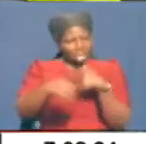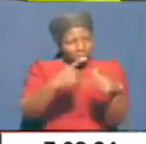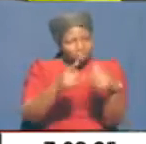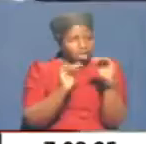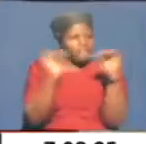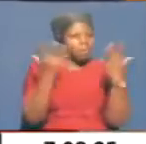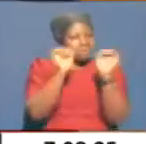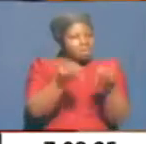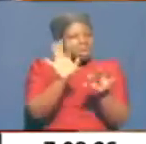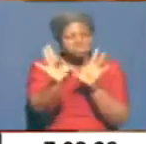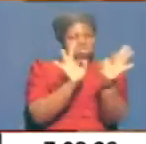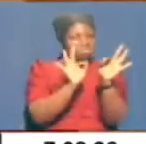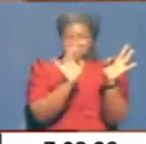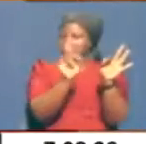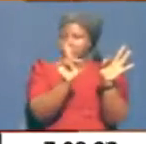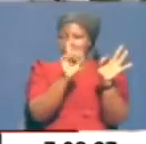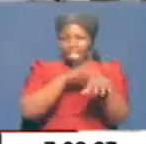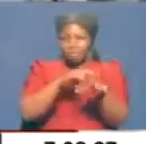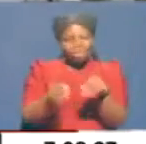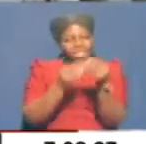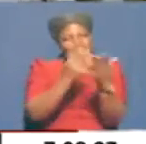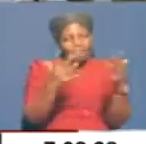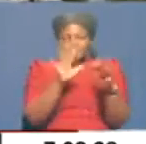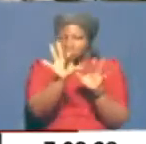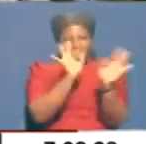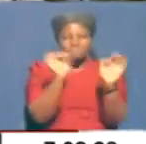do cherry picking. Wahudumu wa afya kwa wakati huu